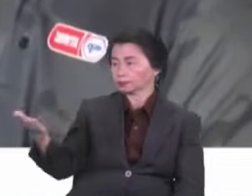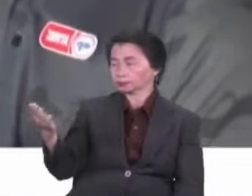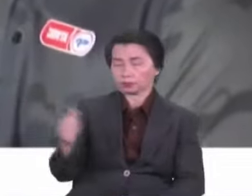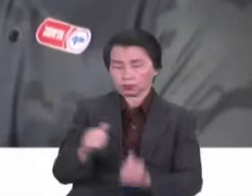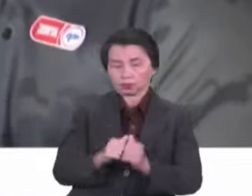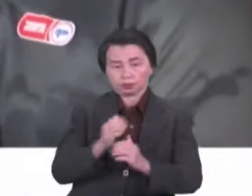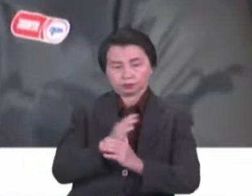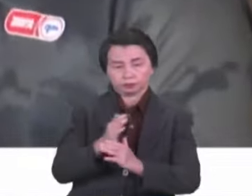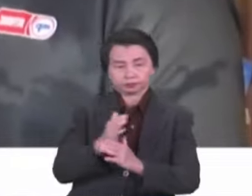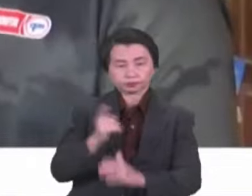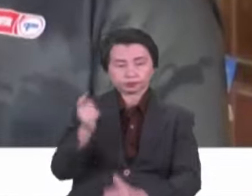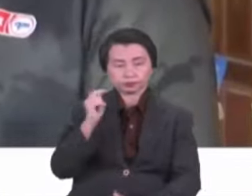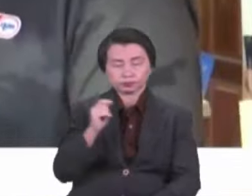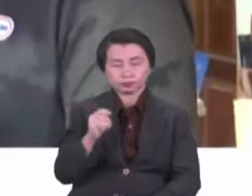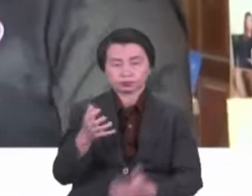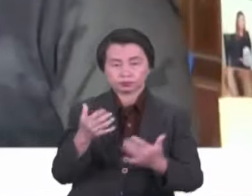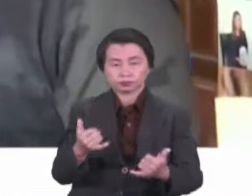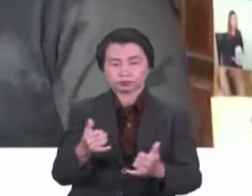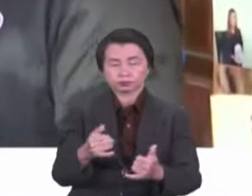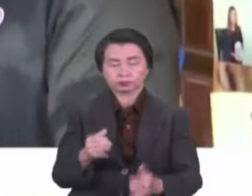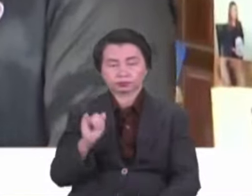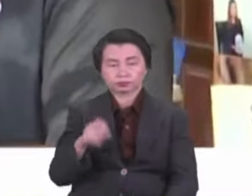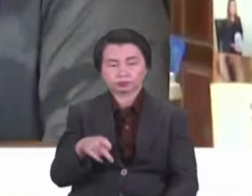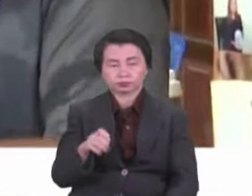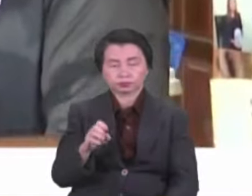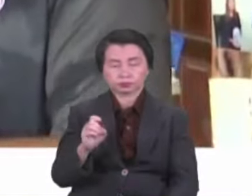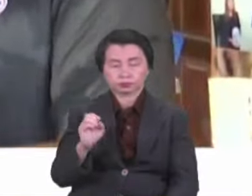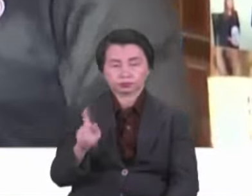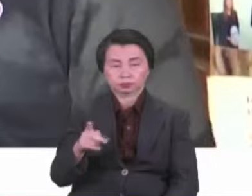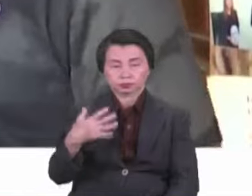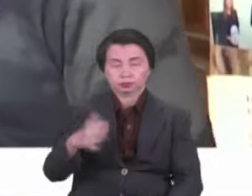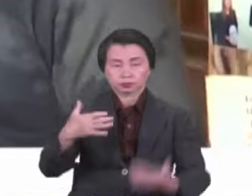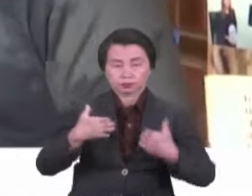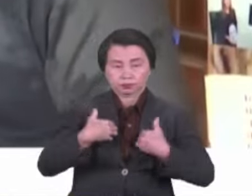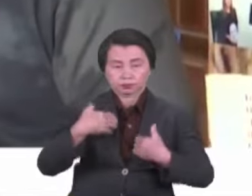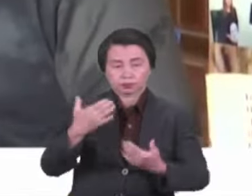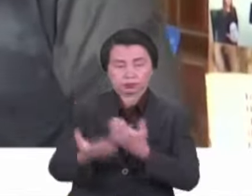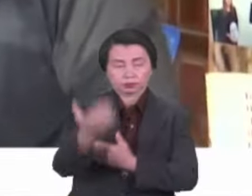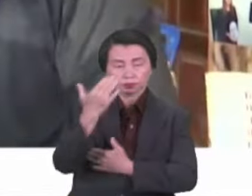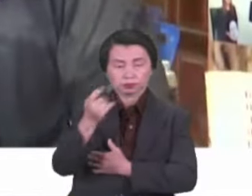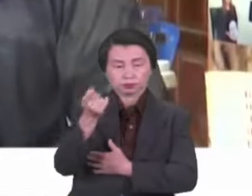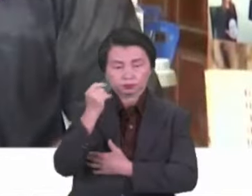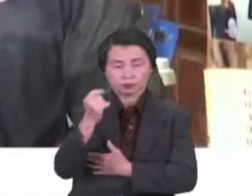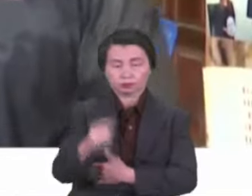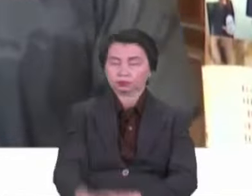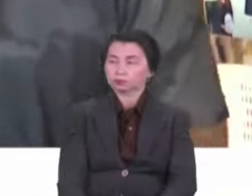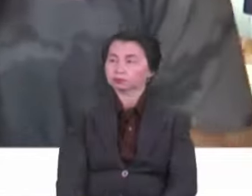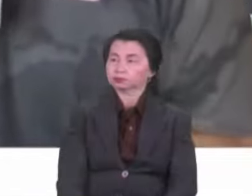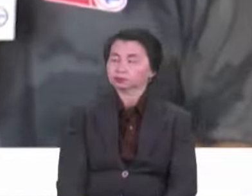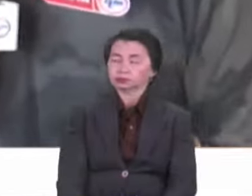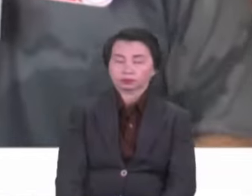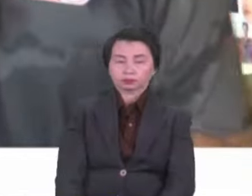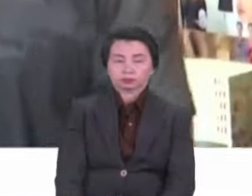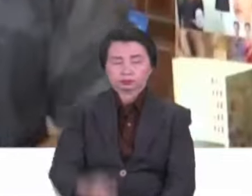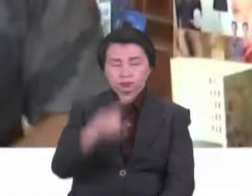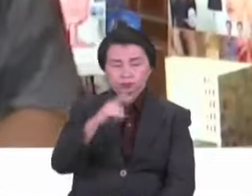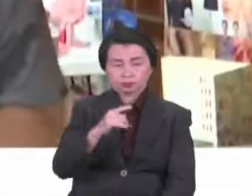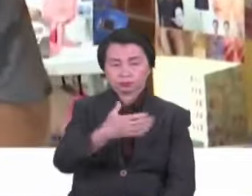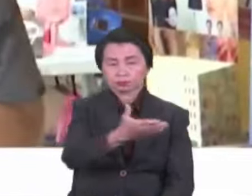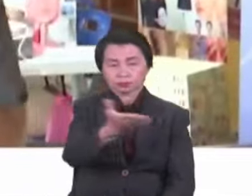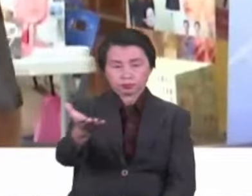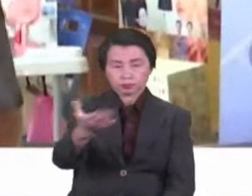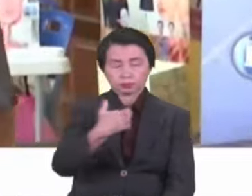dengan perkongsiannya tadi dengan pengisian aktiviti yang telah berlangsung pada sebelah pagi tadi. So bagi anda